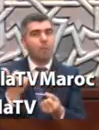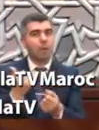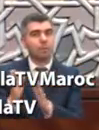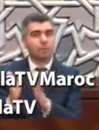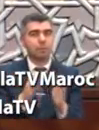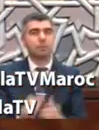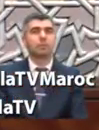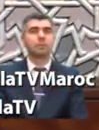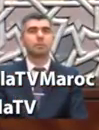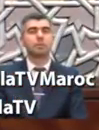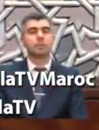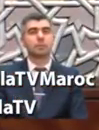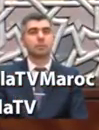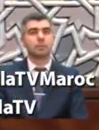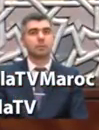السيد الوزير.